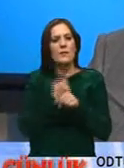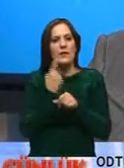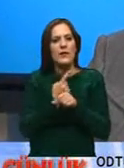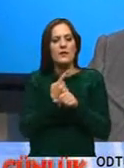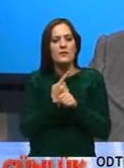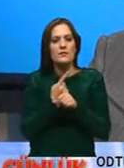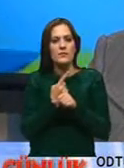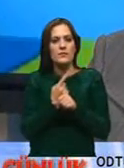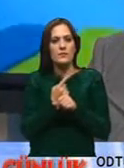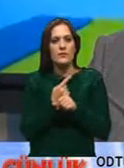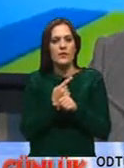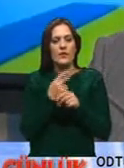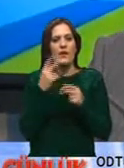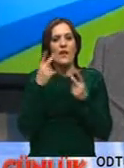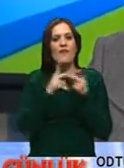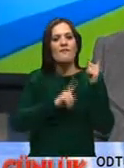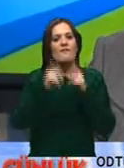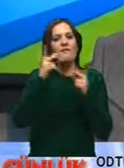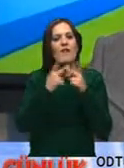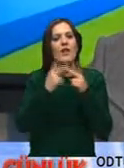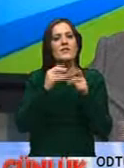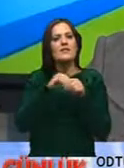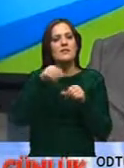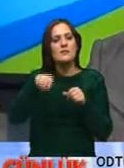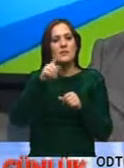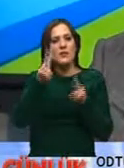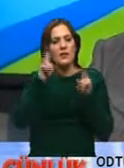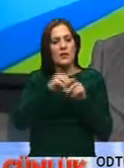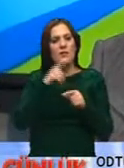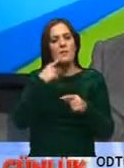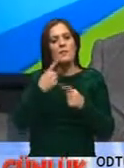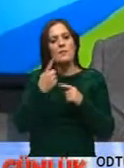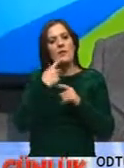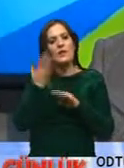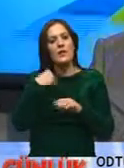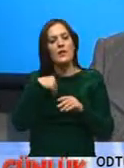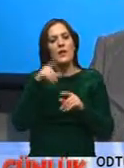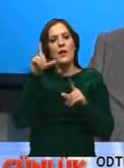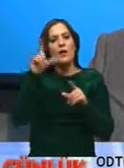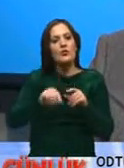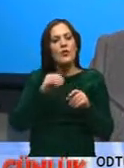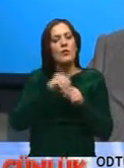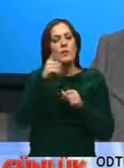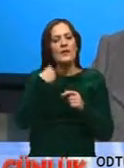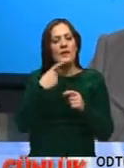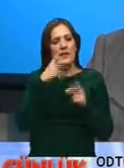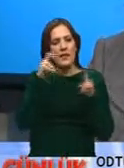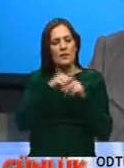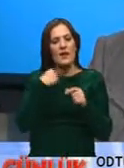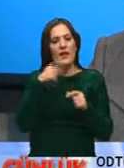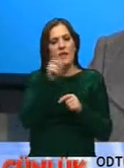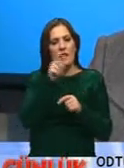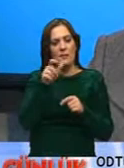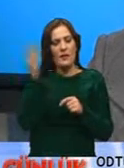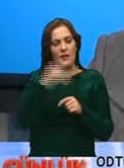şeydi, wireless bir temaydı. Bir önceki yıl tükenmek bir temaydı. Geçen sene hep böyle